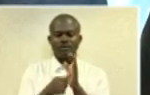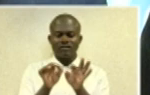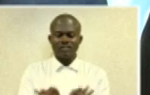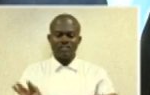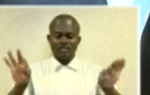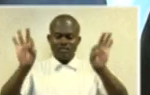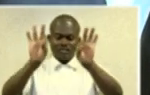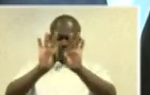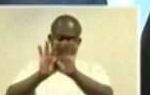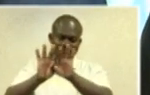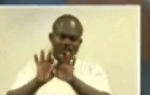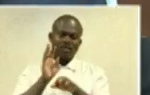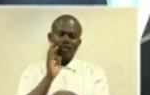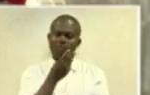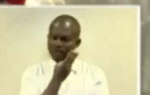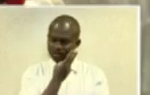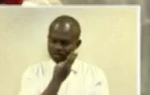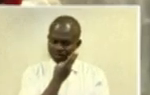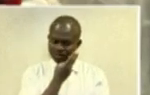cy'igiciro cy'amazi